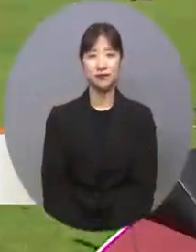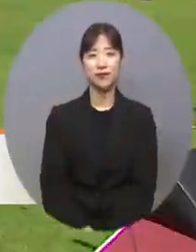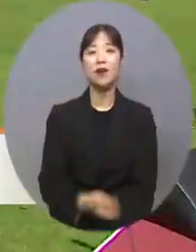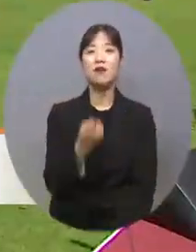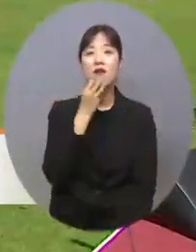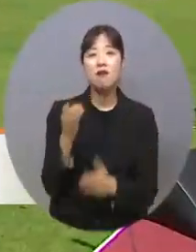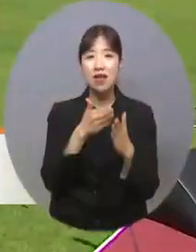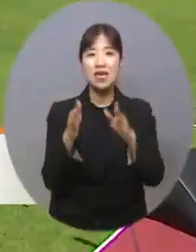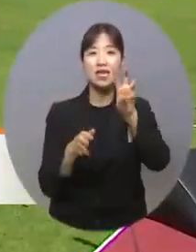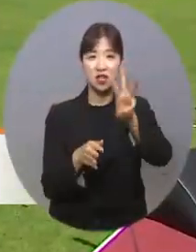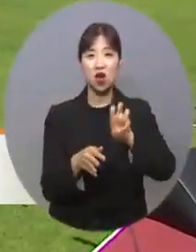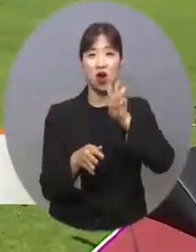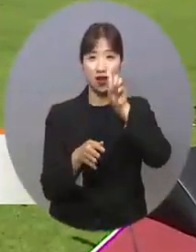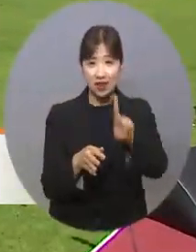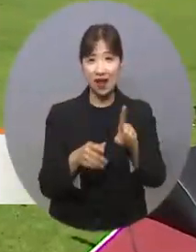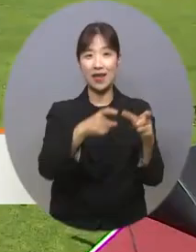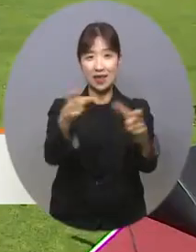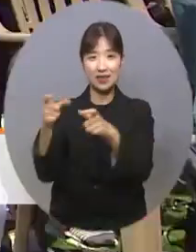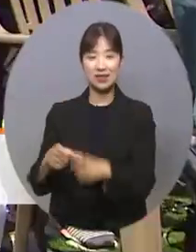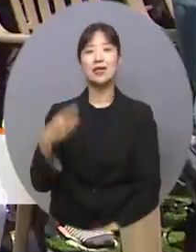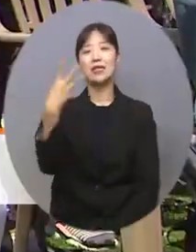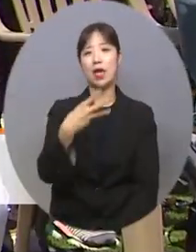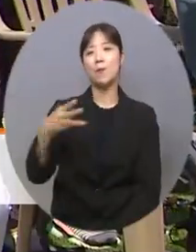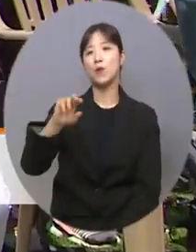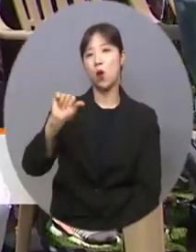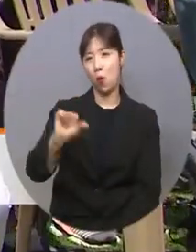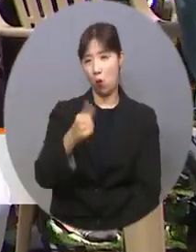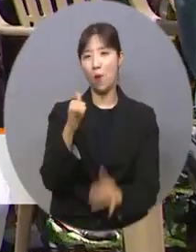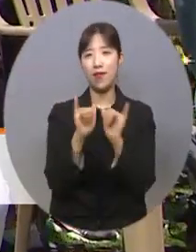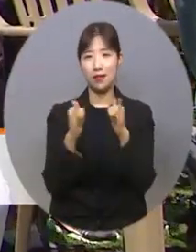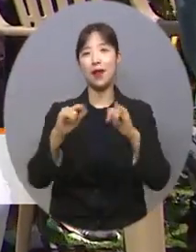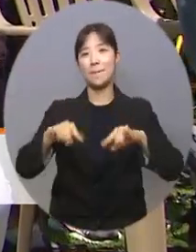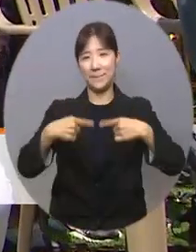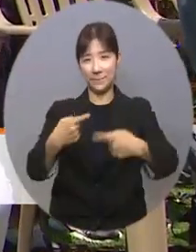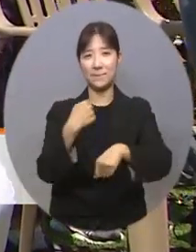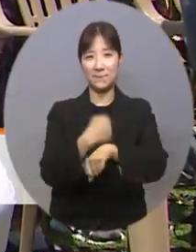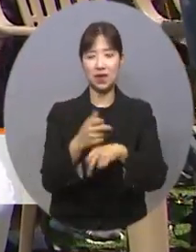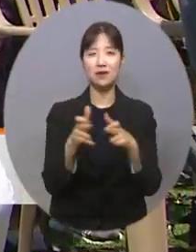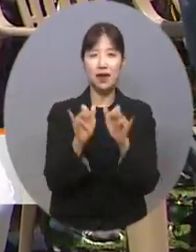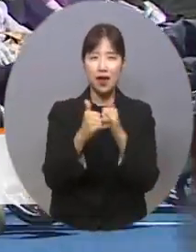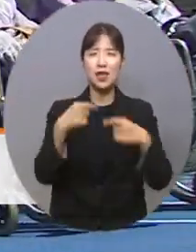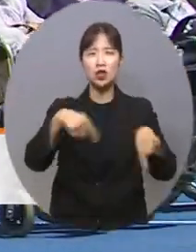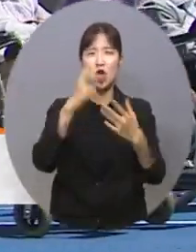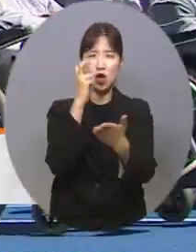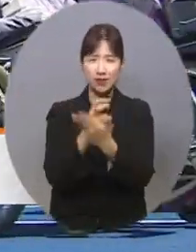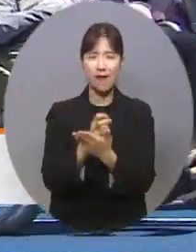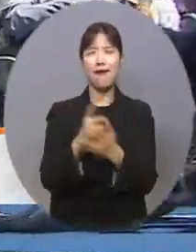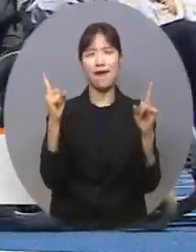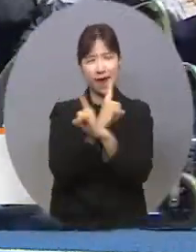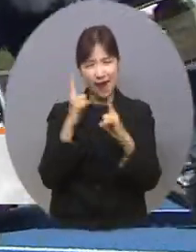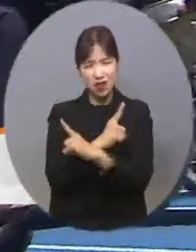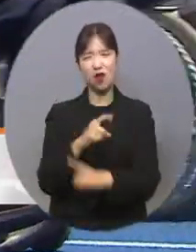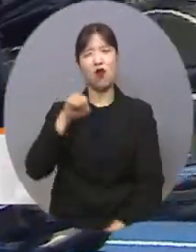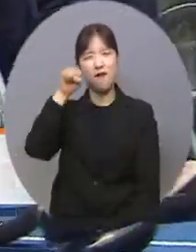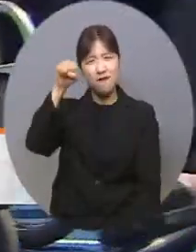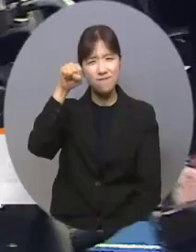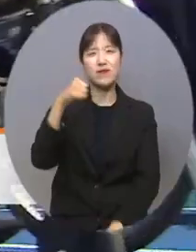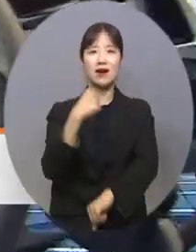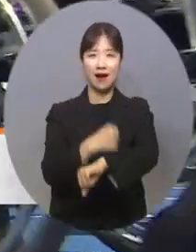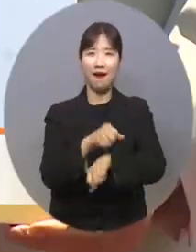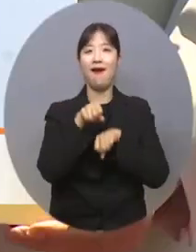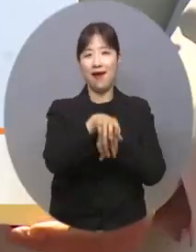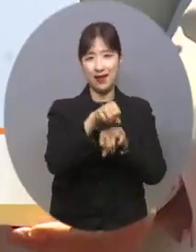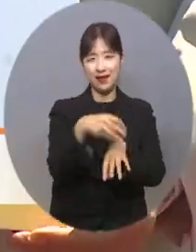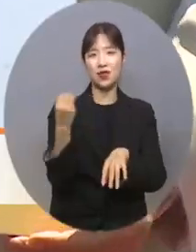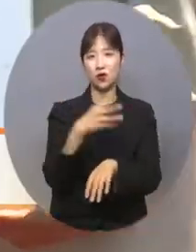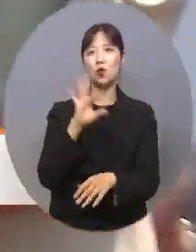경기도 31개 시군에서 3,500여 명이 참가한 가운데 장애인 정책 개선을 촉구하는 휠체어 어울림 행진과